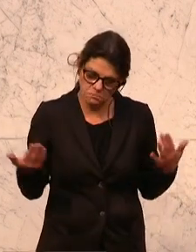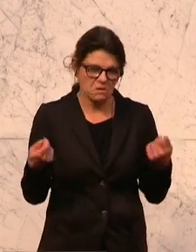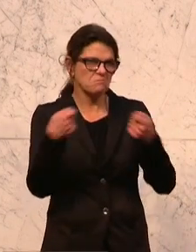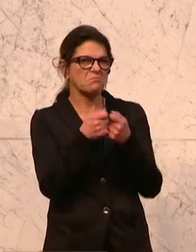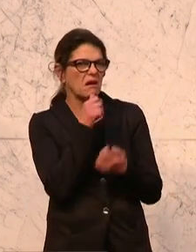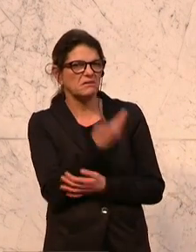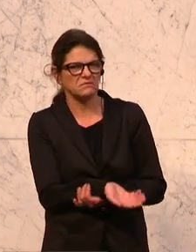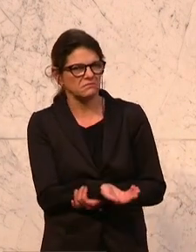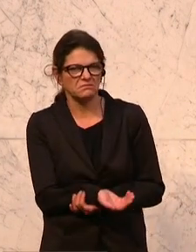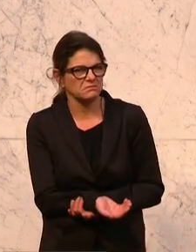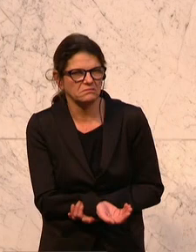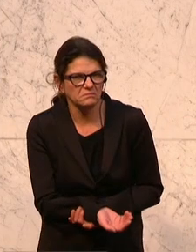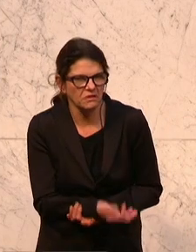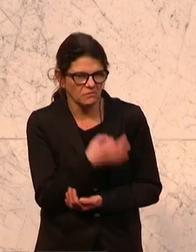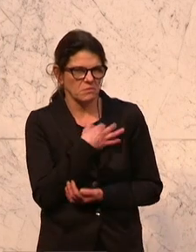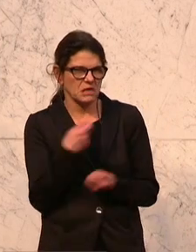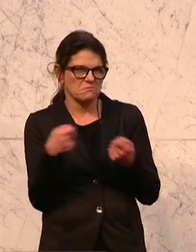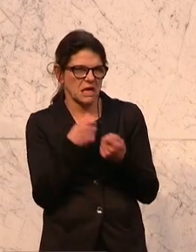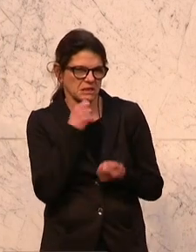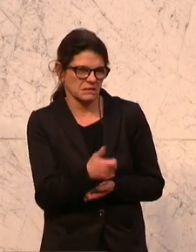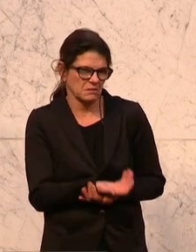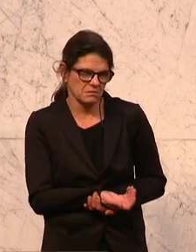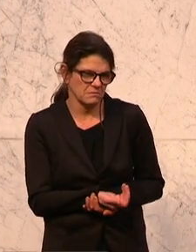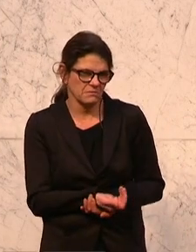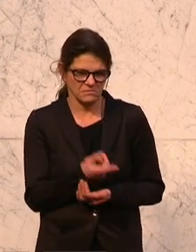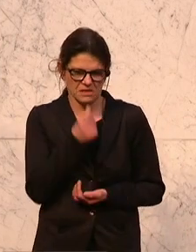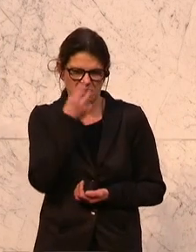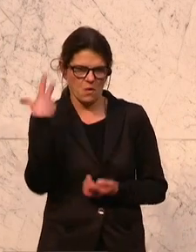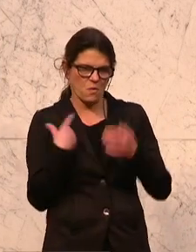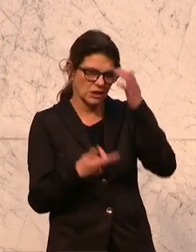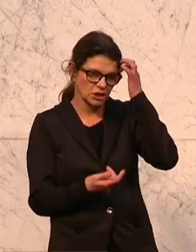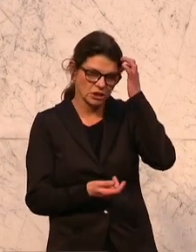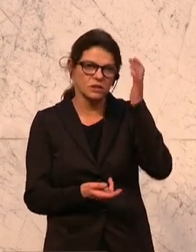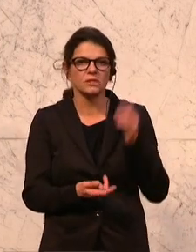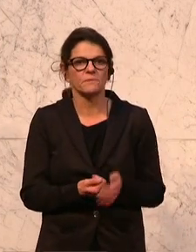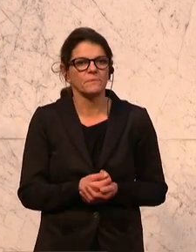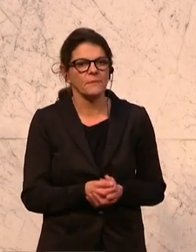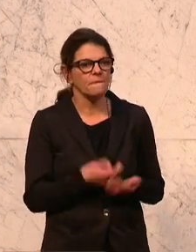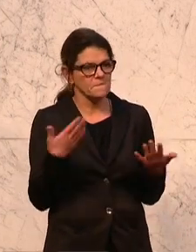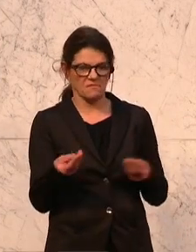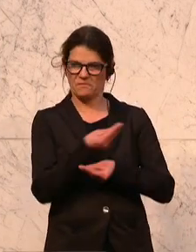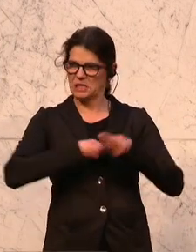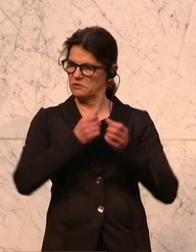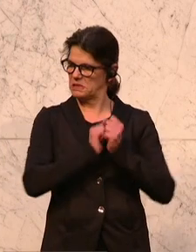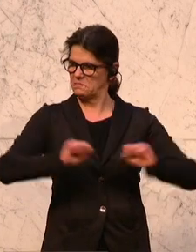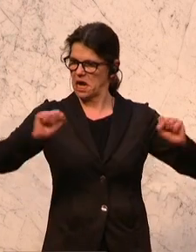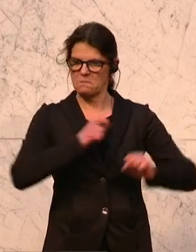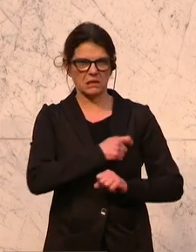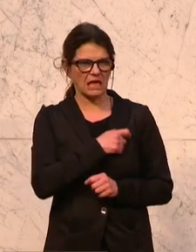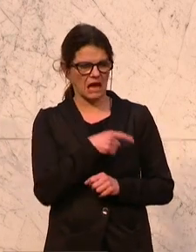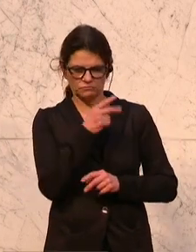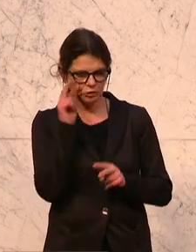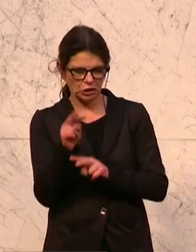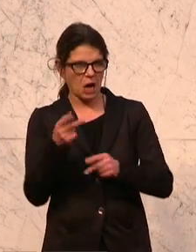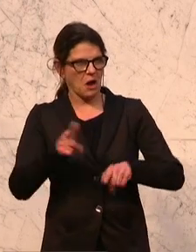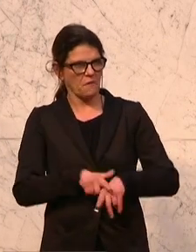irgendwie für mich zumindest von der Logik her nicht in das Profil einer wirtschaftsliberalen Partei, die das